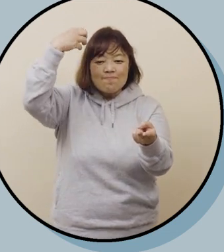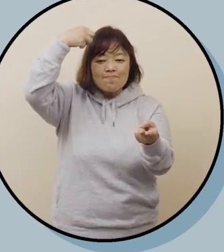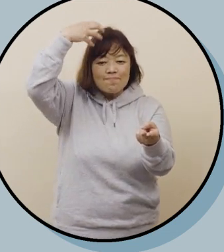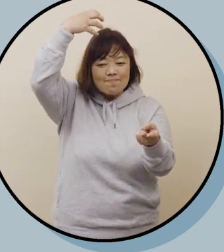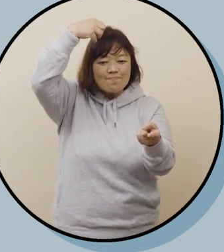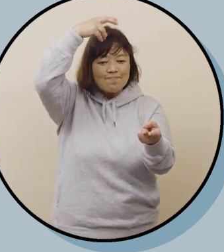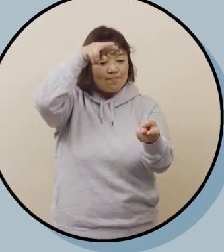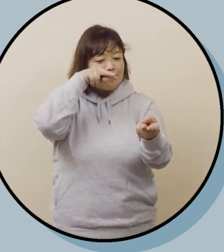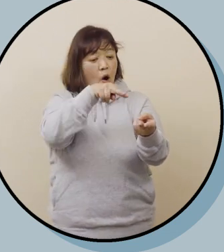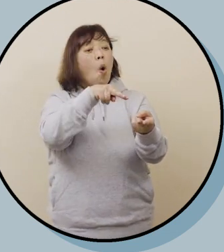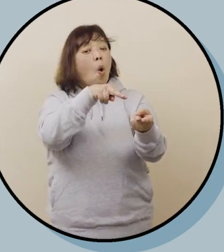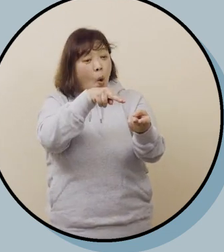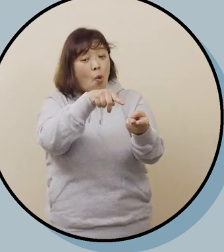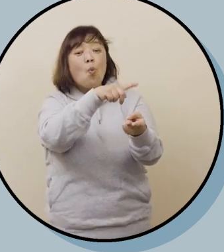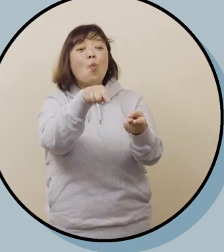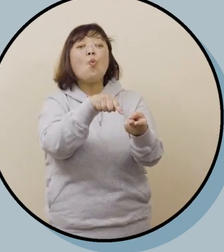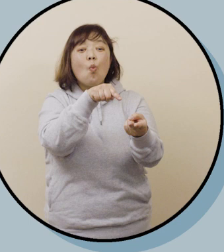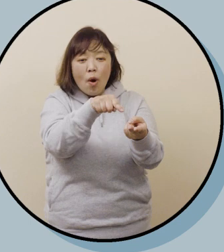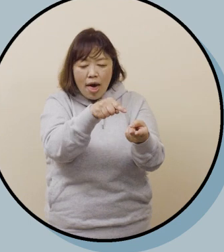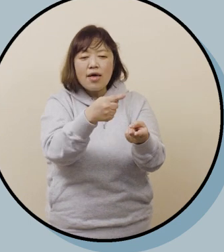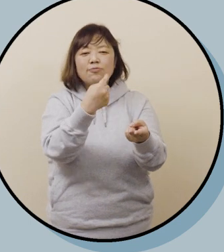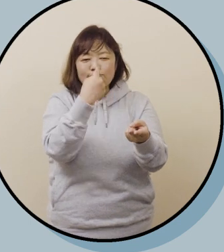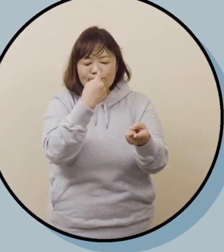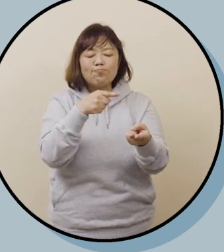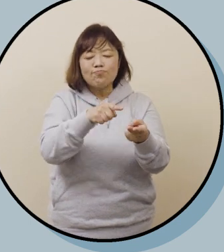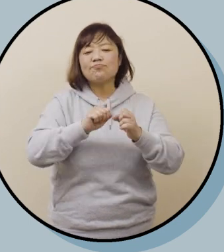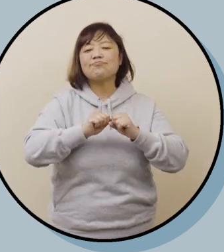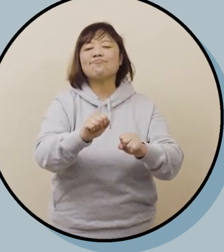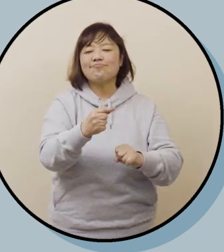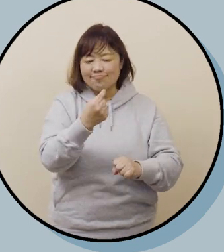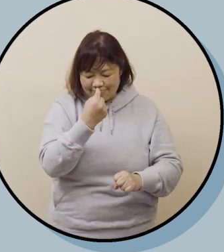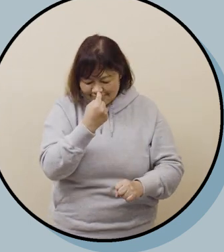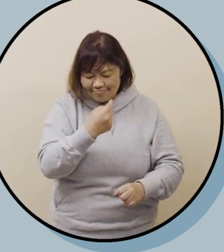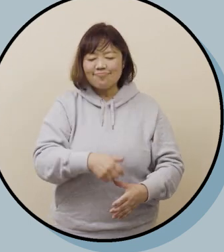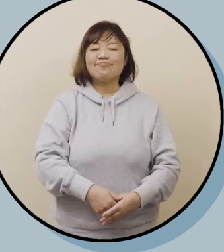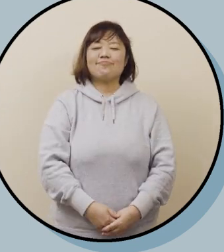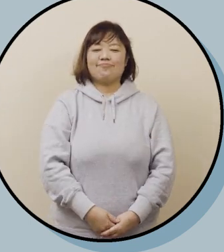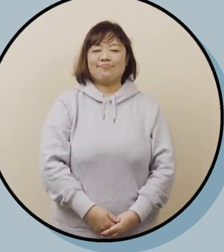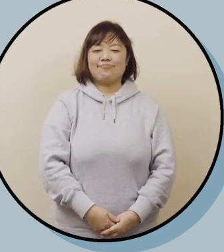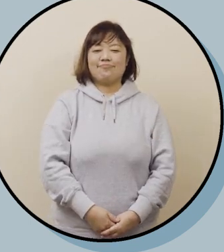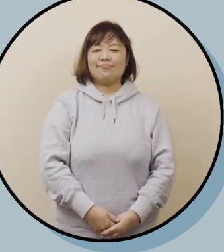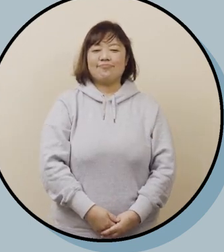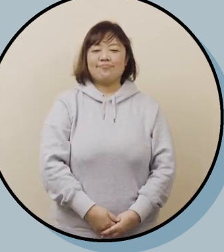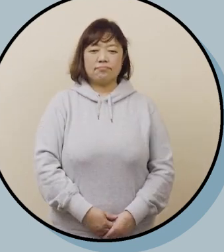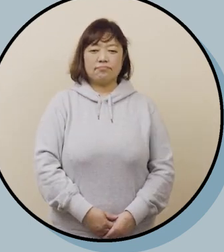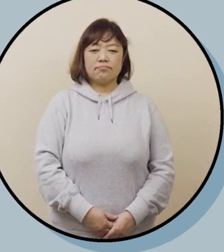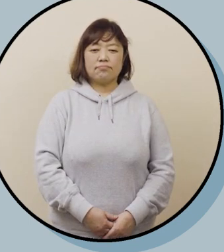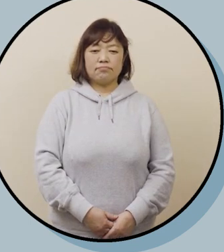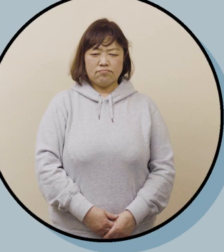ものっていう一つの資産を持ってやってい